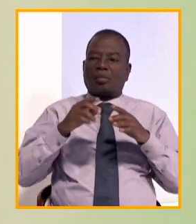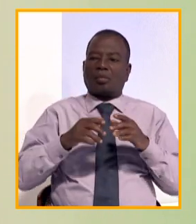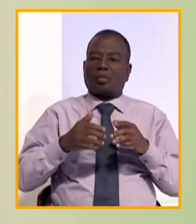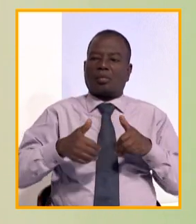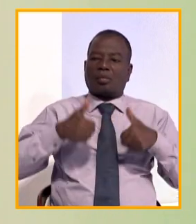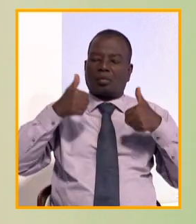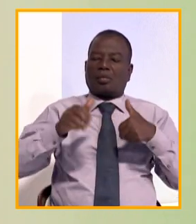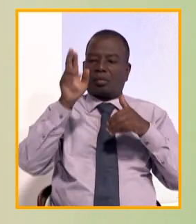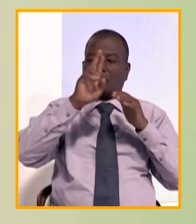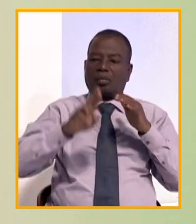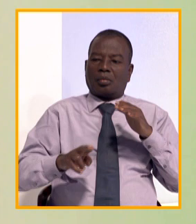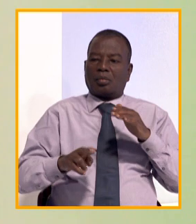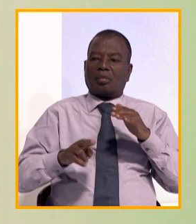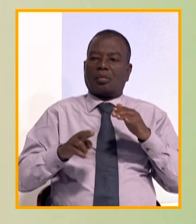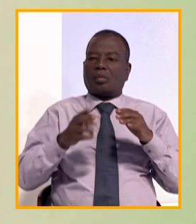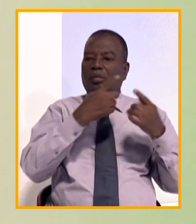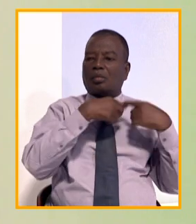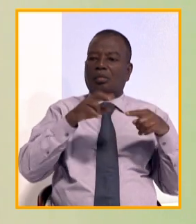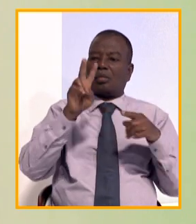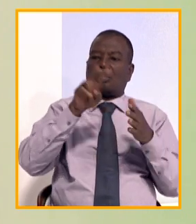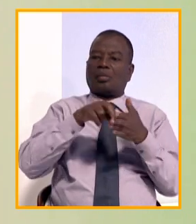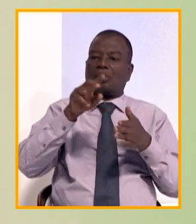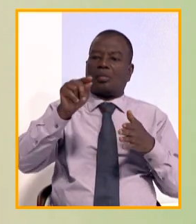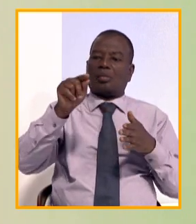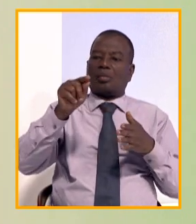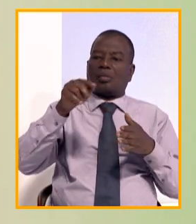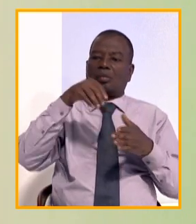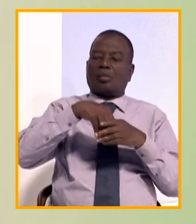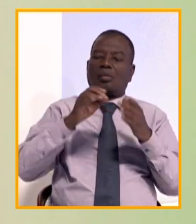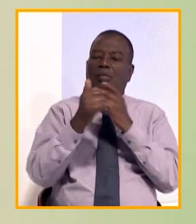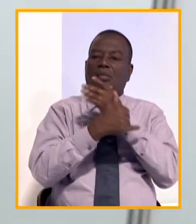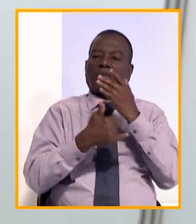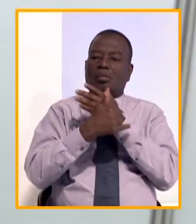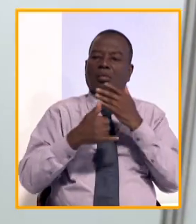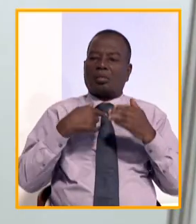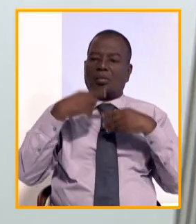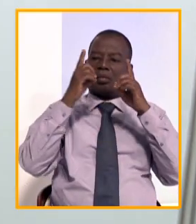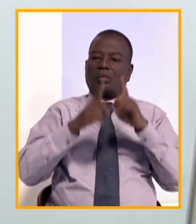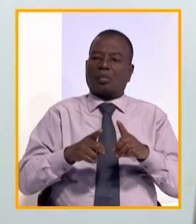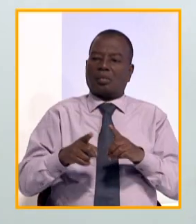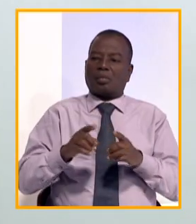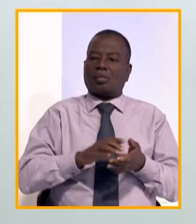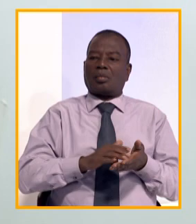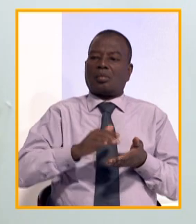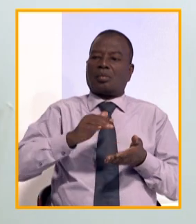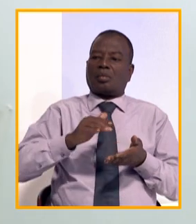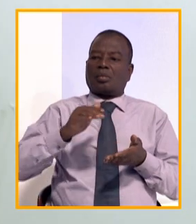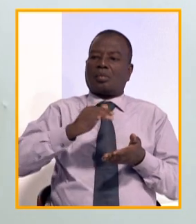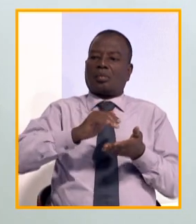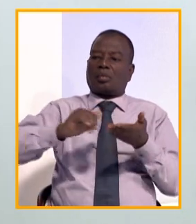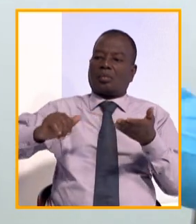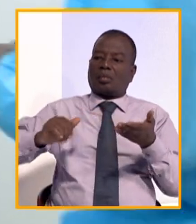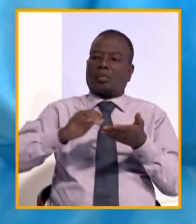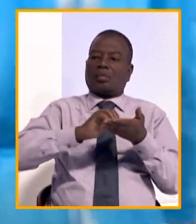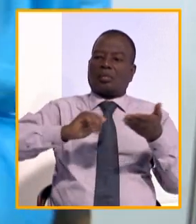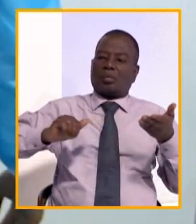la lutte contre la COVID-19 depuis 2020 dans notre pays, a décidé de la levée progressive